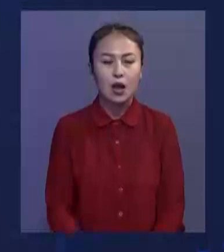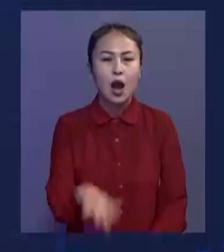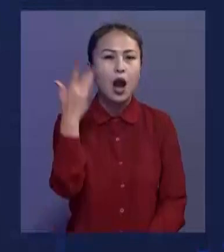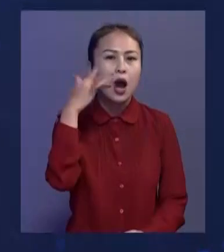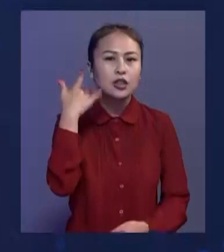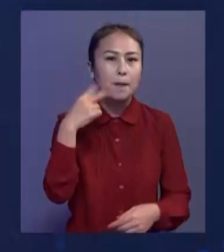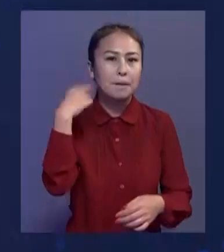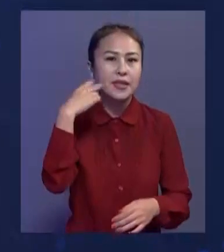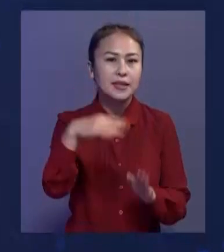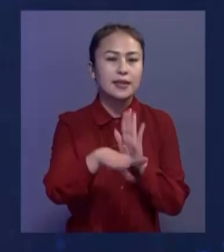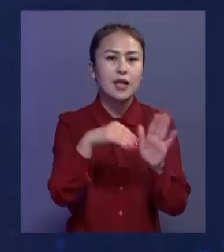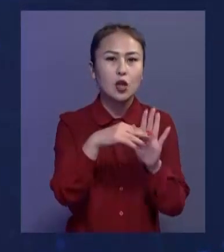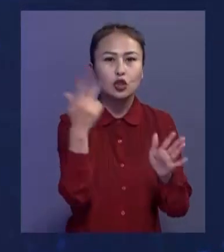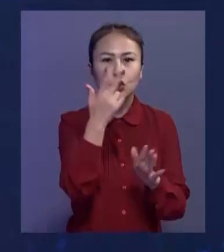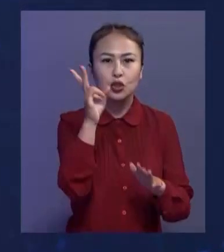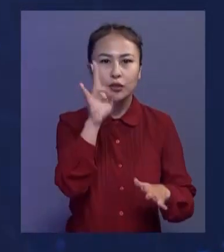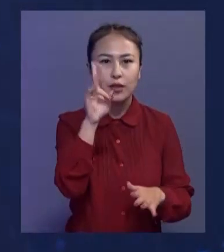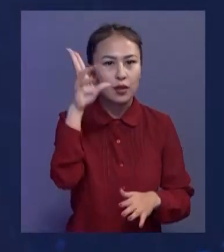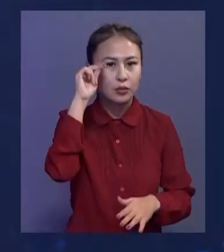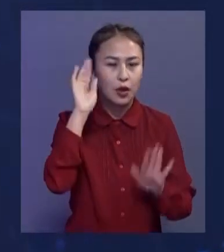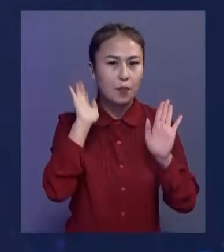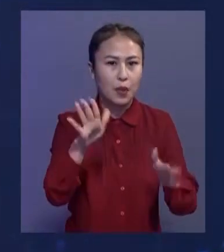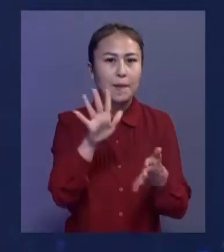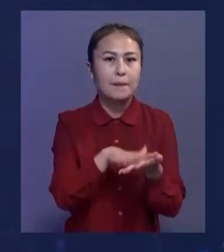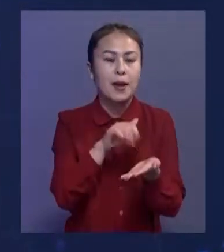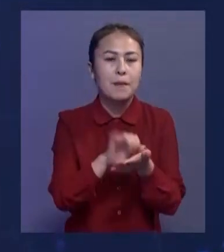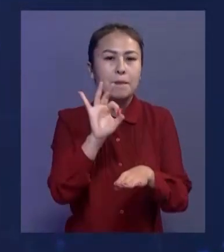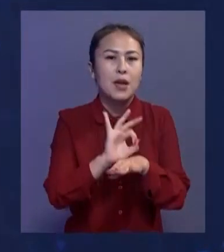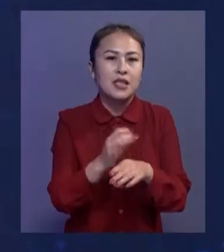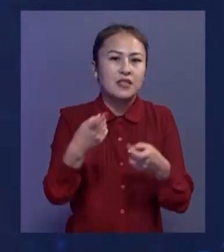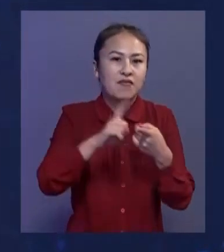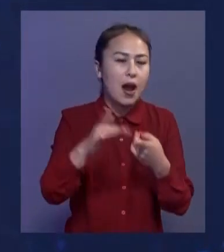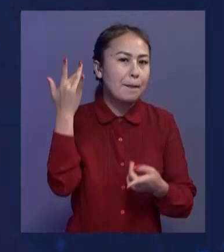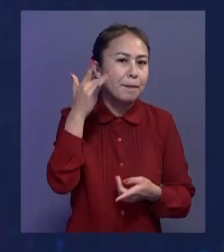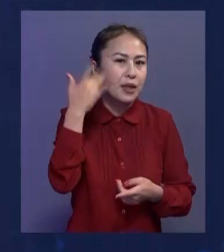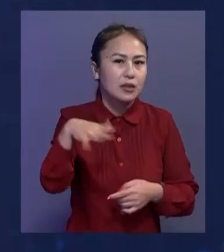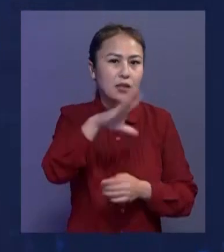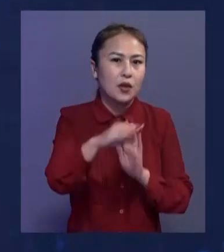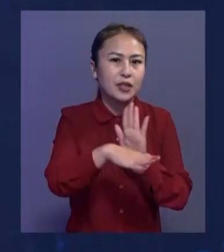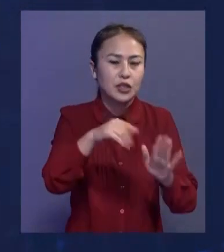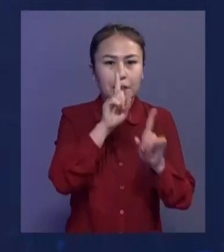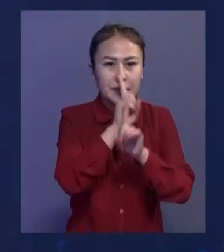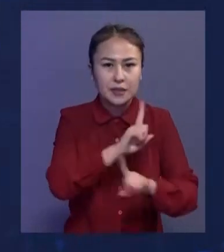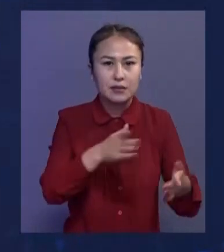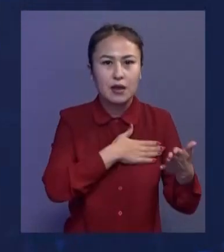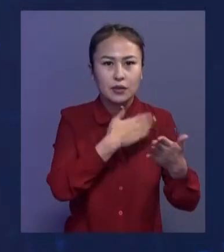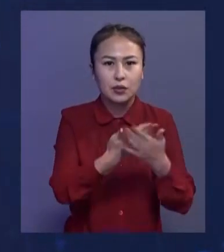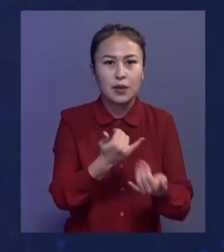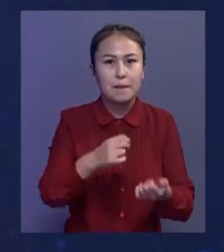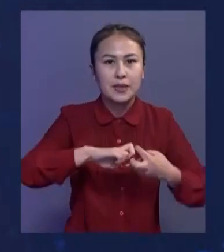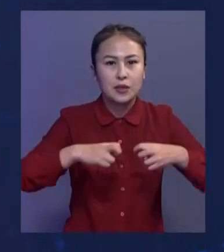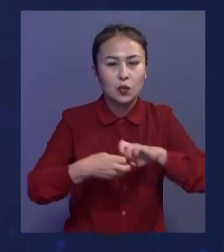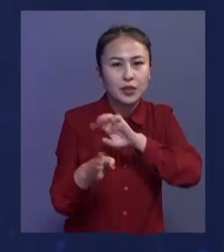Алғаштағы президенттік сайлау үшінші қараша күні өтеді. Пандемияның салдарынан әбігерге түскен америкалықтар биылғы сайлауда ерекше белсенділік